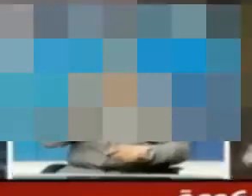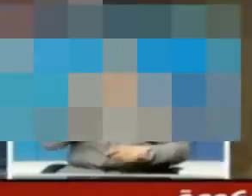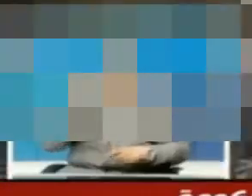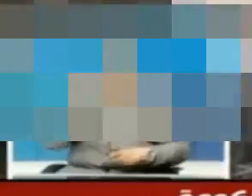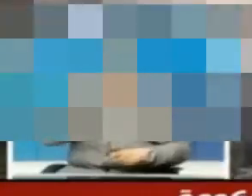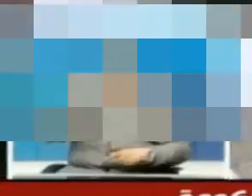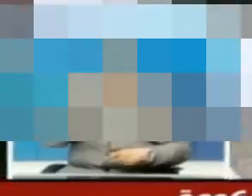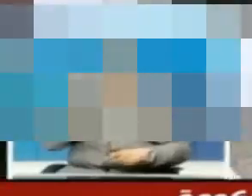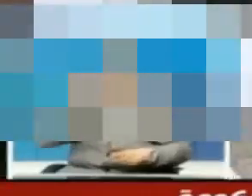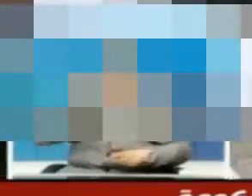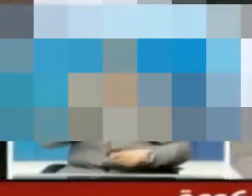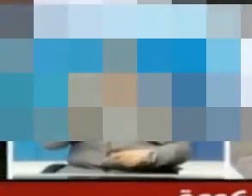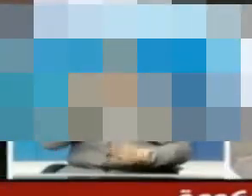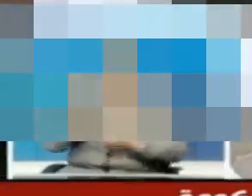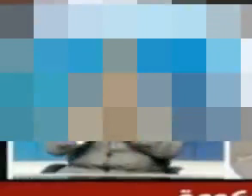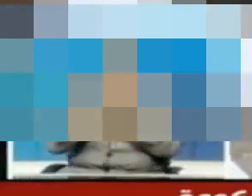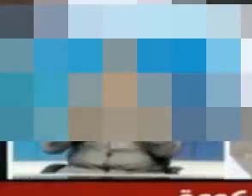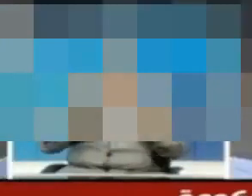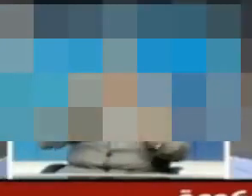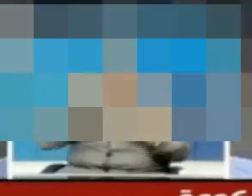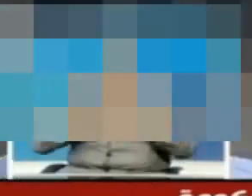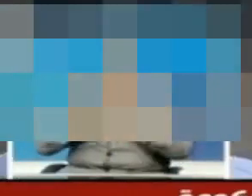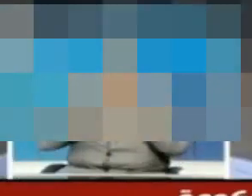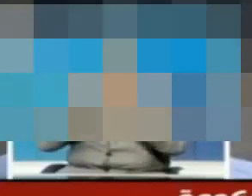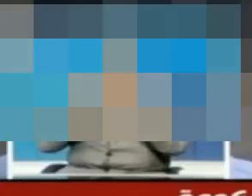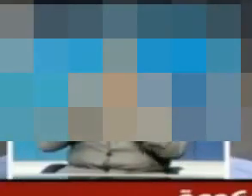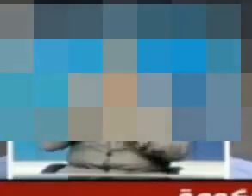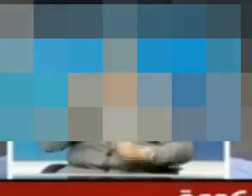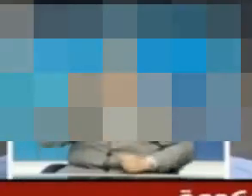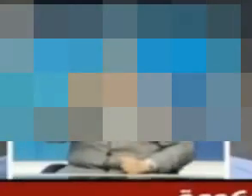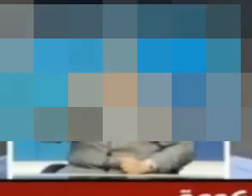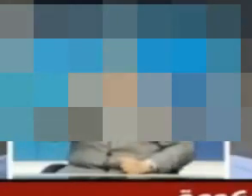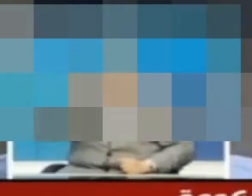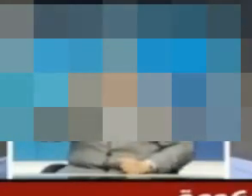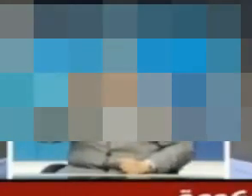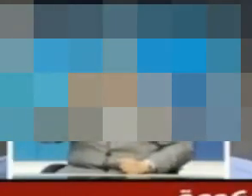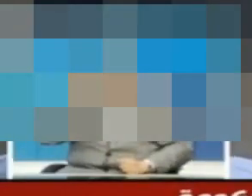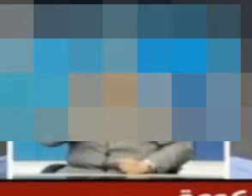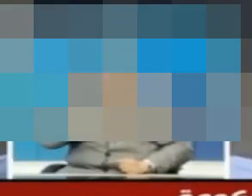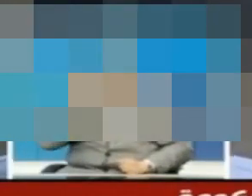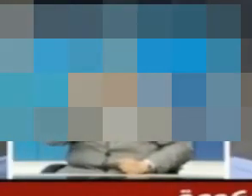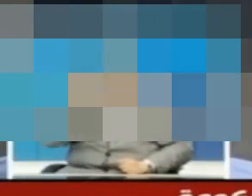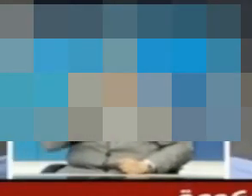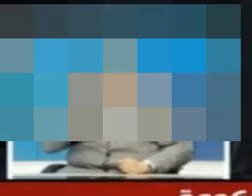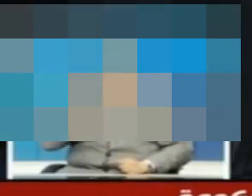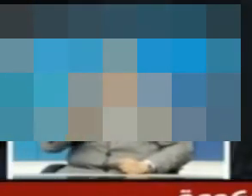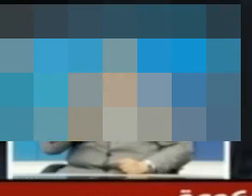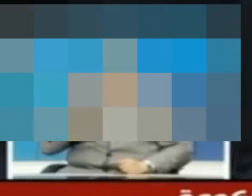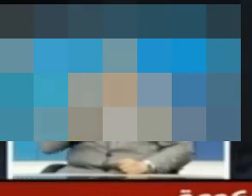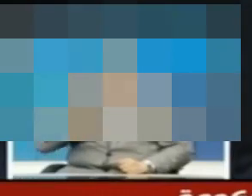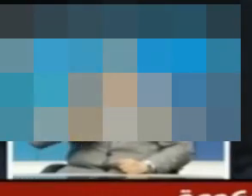البلح. وأفادت سلطات صحية في غزة بأن حصيلة مجازر 24 ساعة